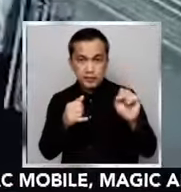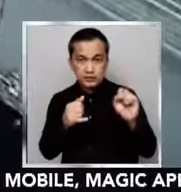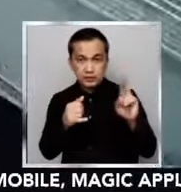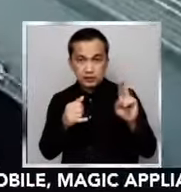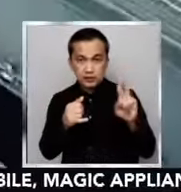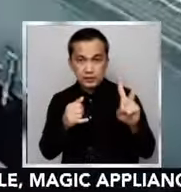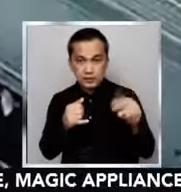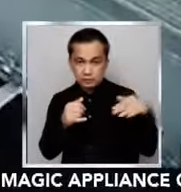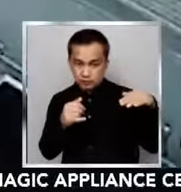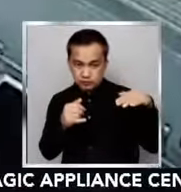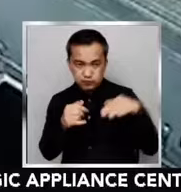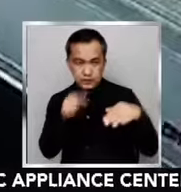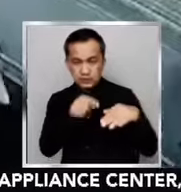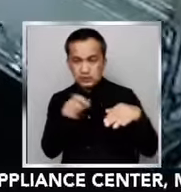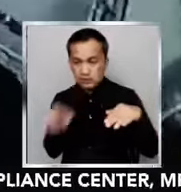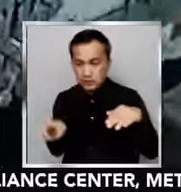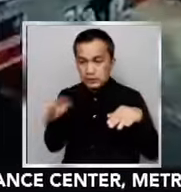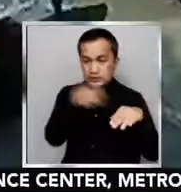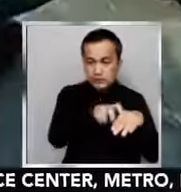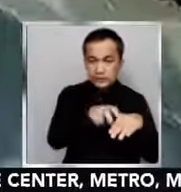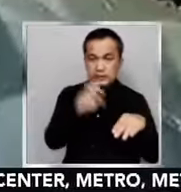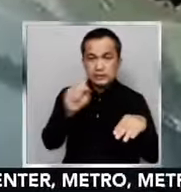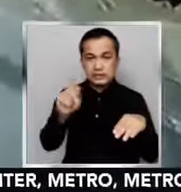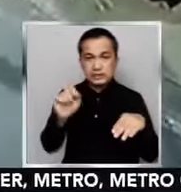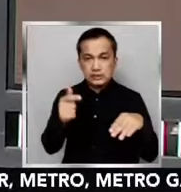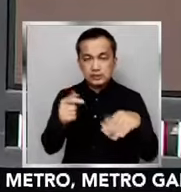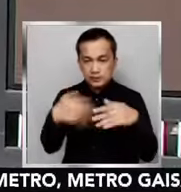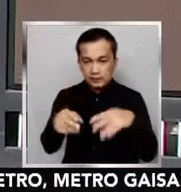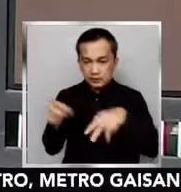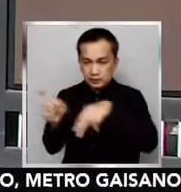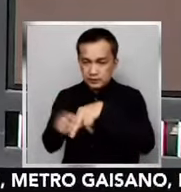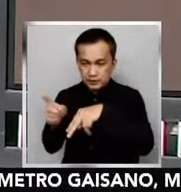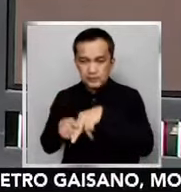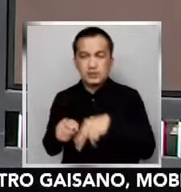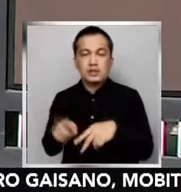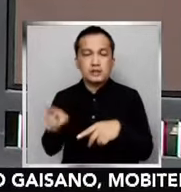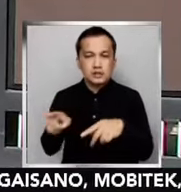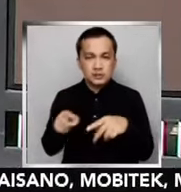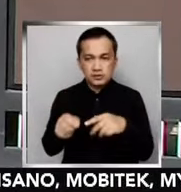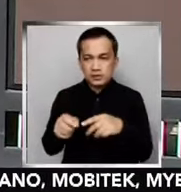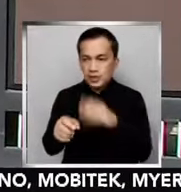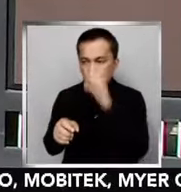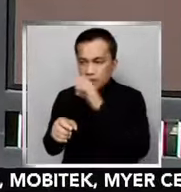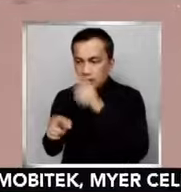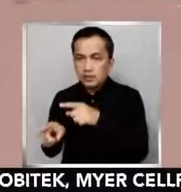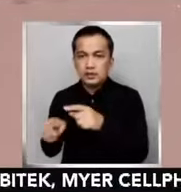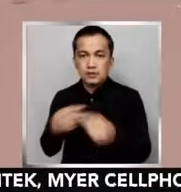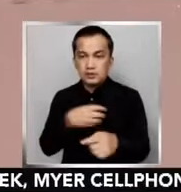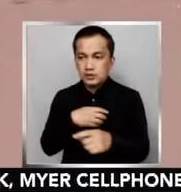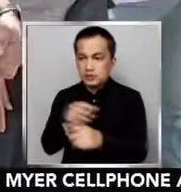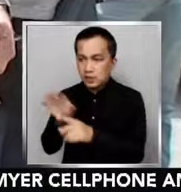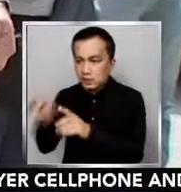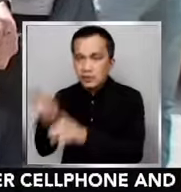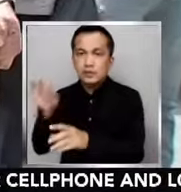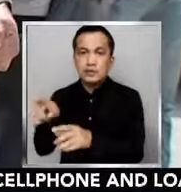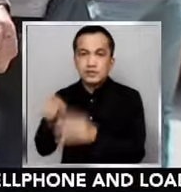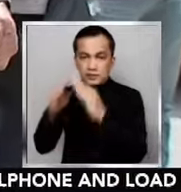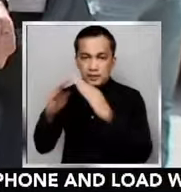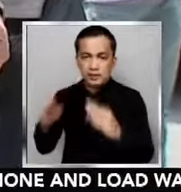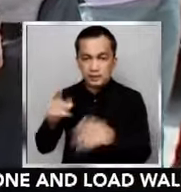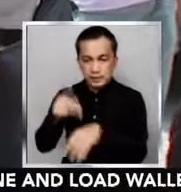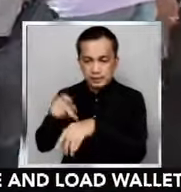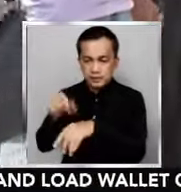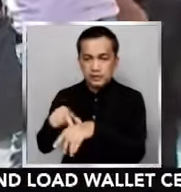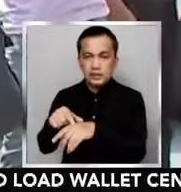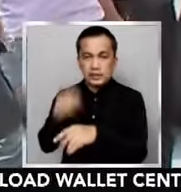dito raw isinakay si sa lilig matapos dumaan sa hazing sa binyan Natunton ng pulisya ang sasakyan sa bahay na ito sa panaque ang binyan pulis at